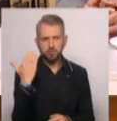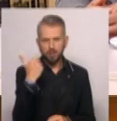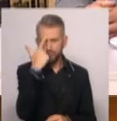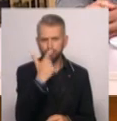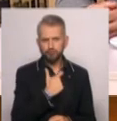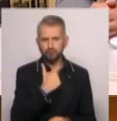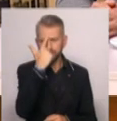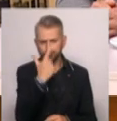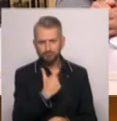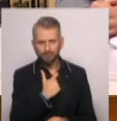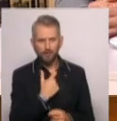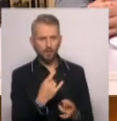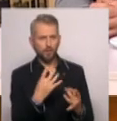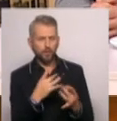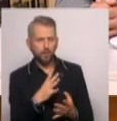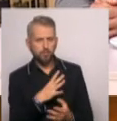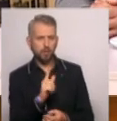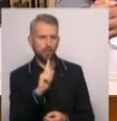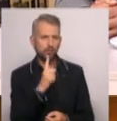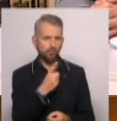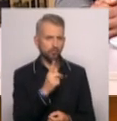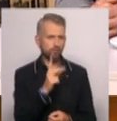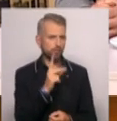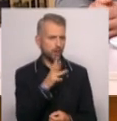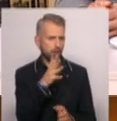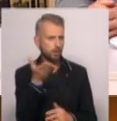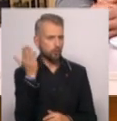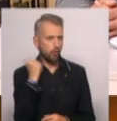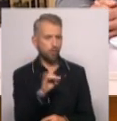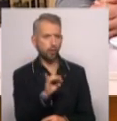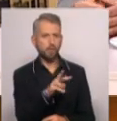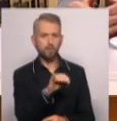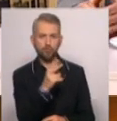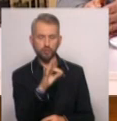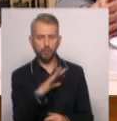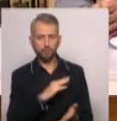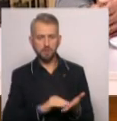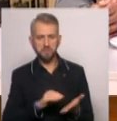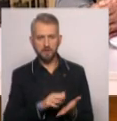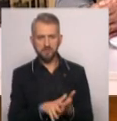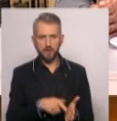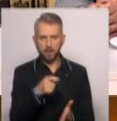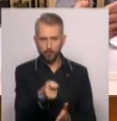Була розмова, і рік чи півтора року тому Роман Марченко написав заяву.